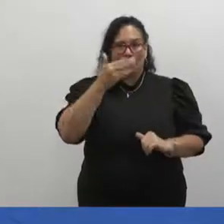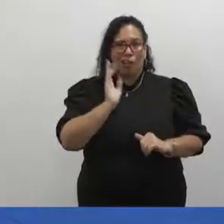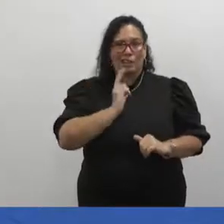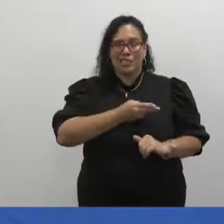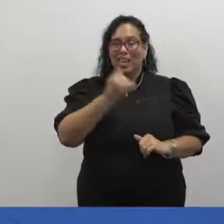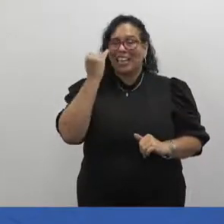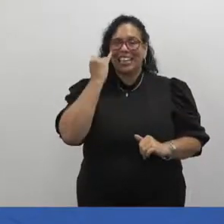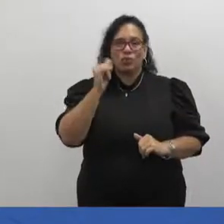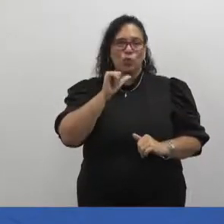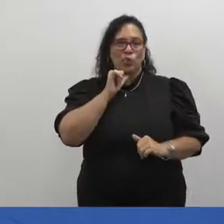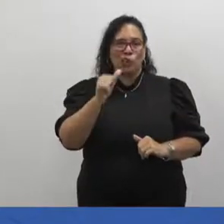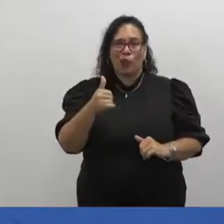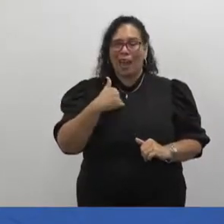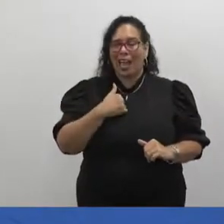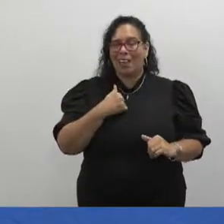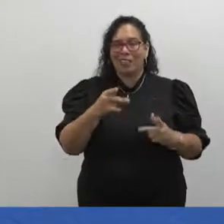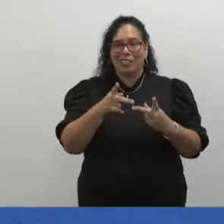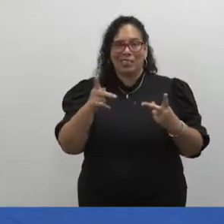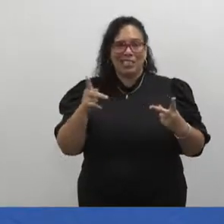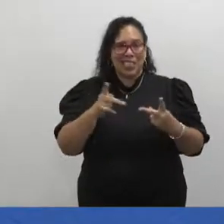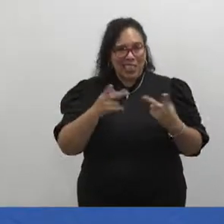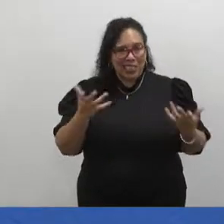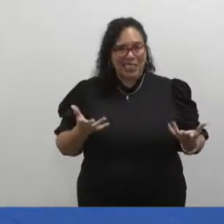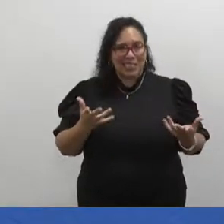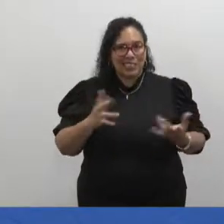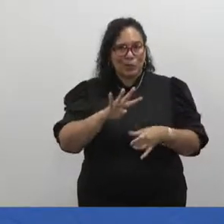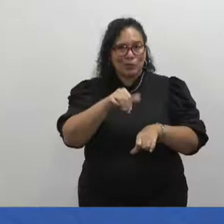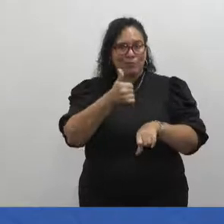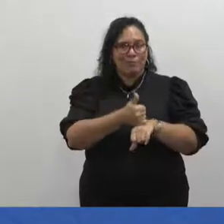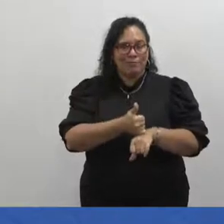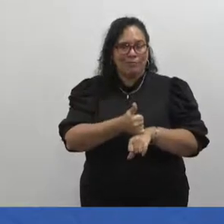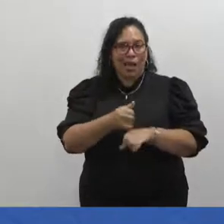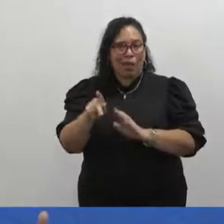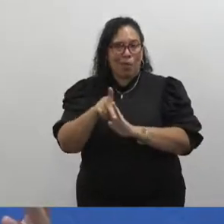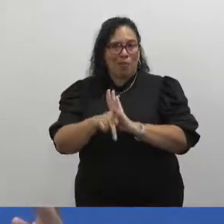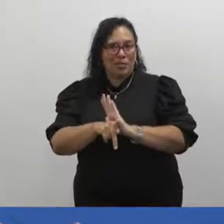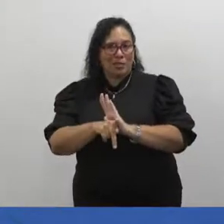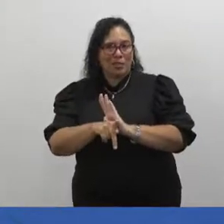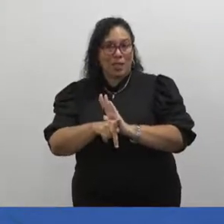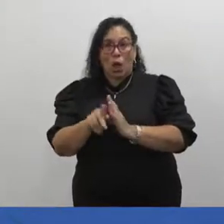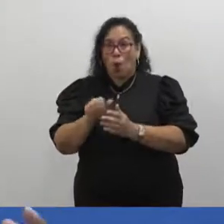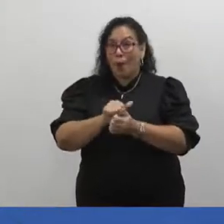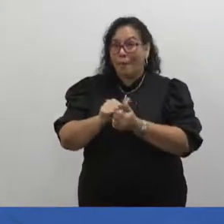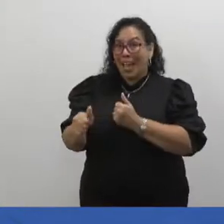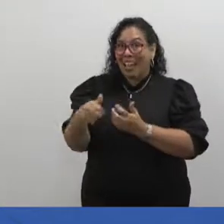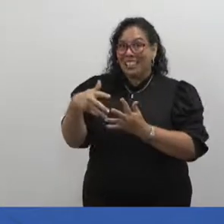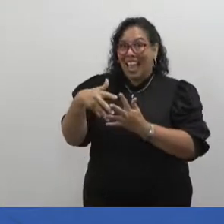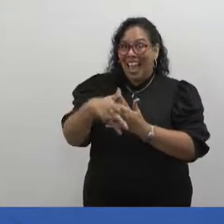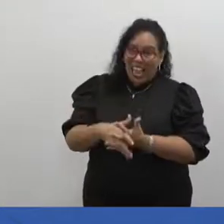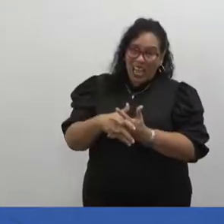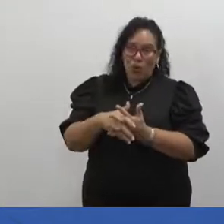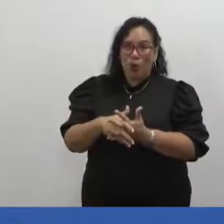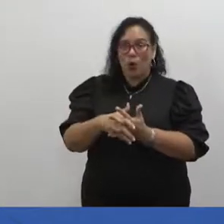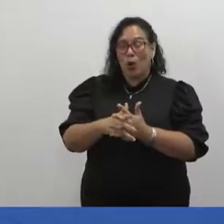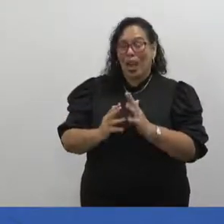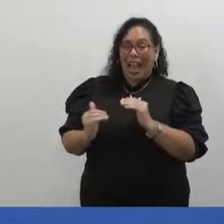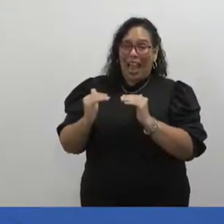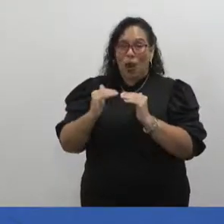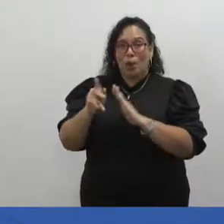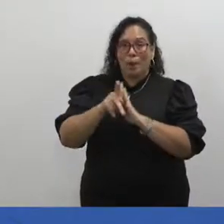tụt tuột anh ấy nhát nó cô cả thay mây nó tê và sân